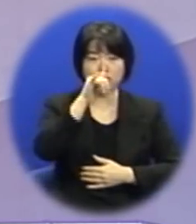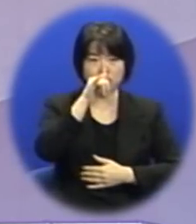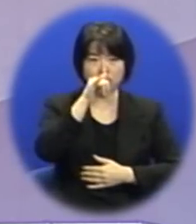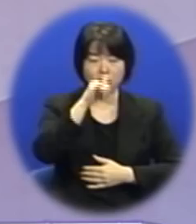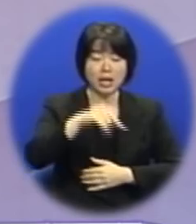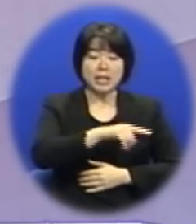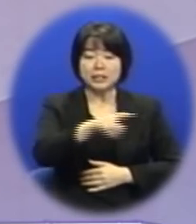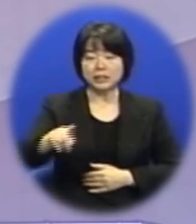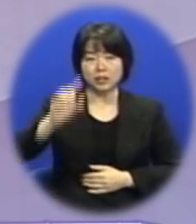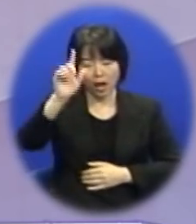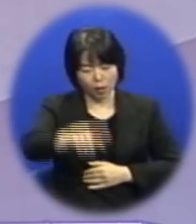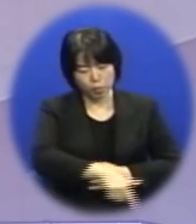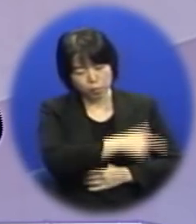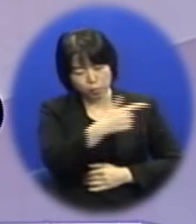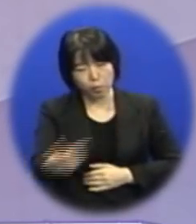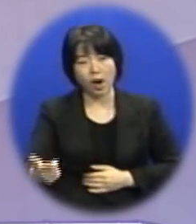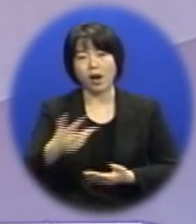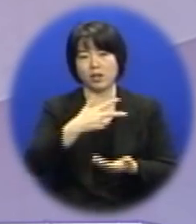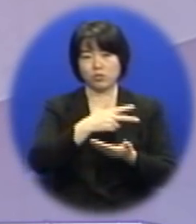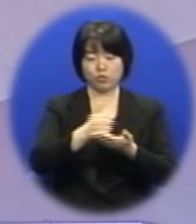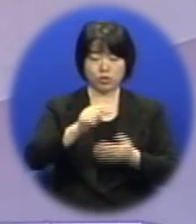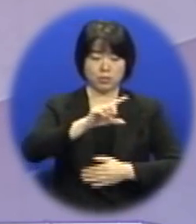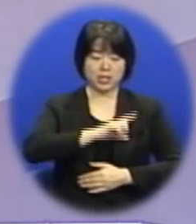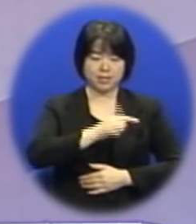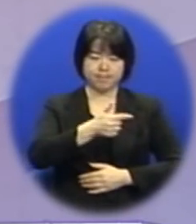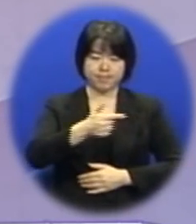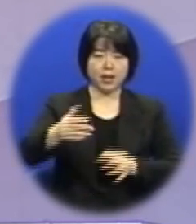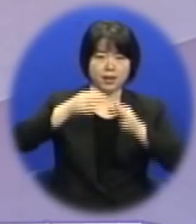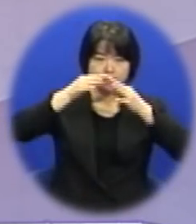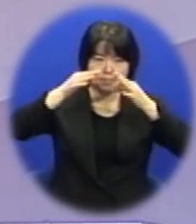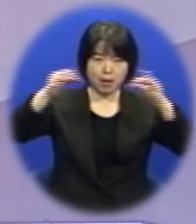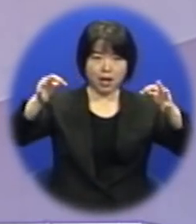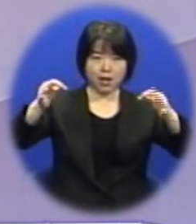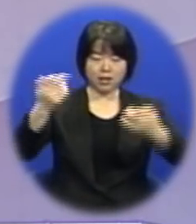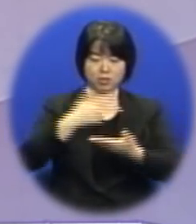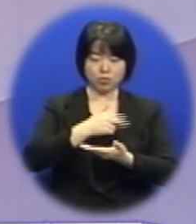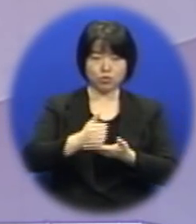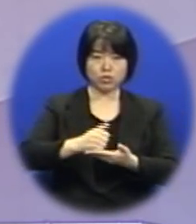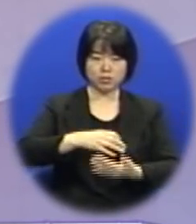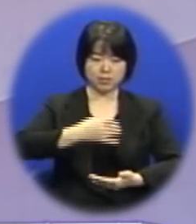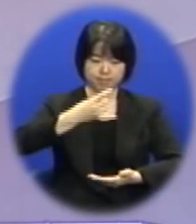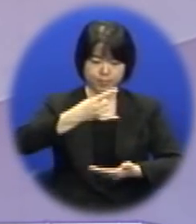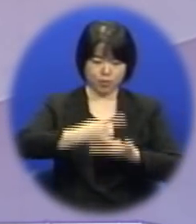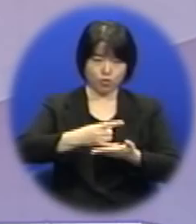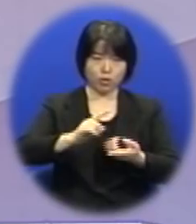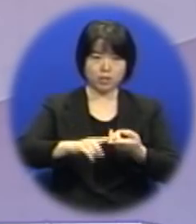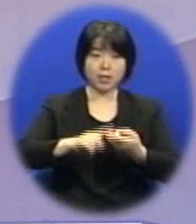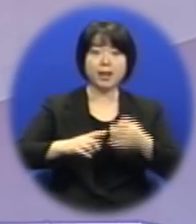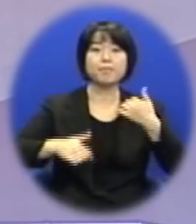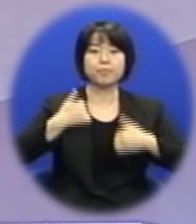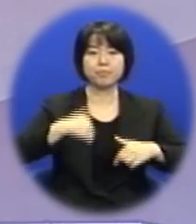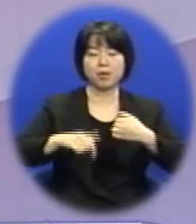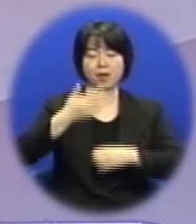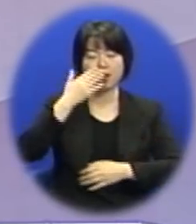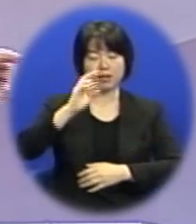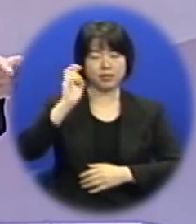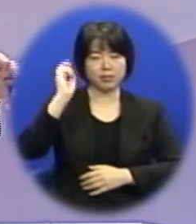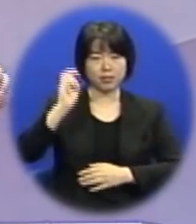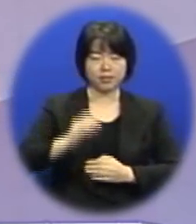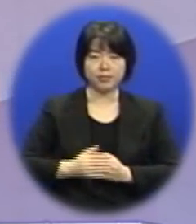그들은 온종일 주님의 이름을 크게 외치며 주님의 의로우심을 기뻐할 것입니다.